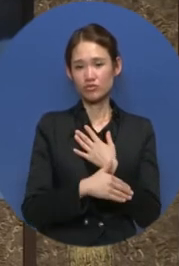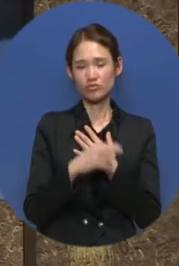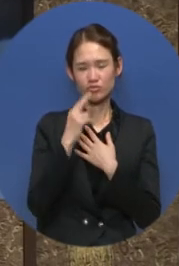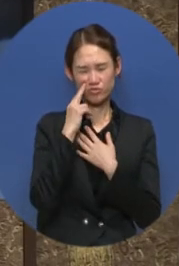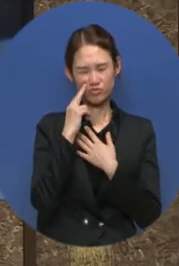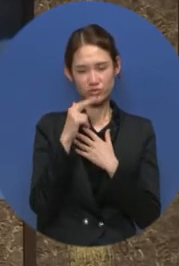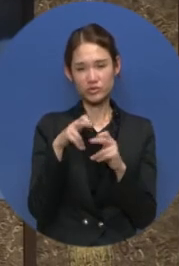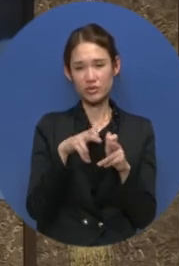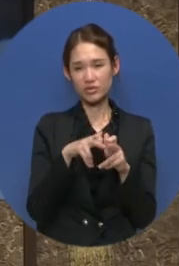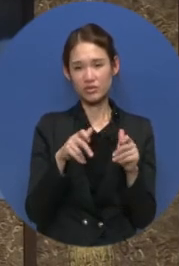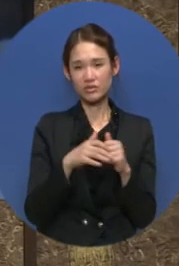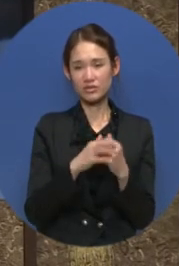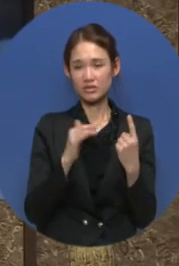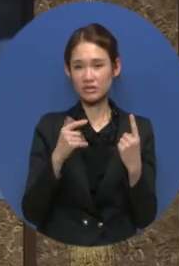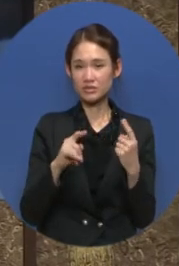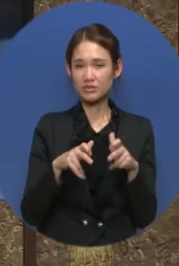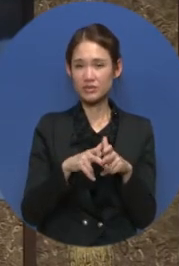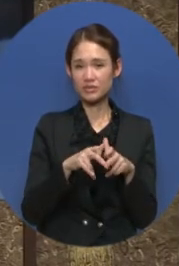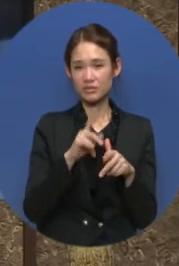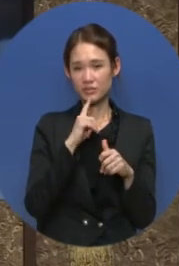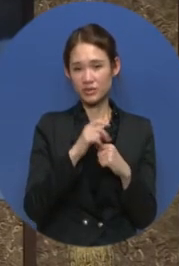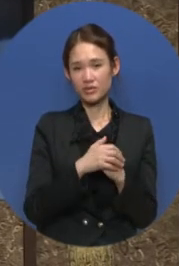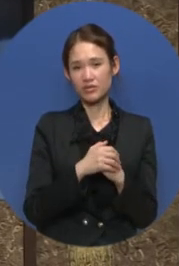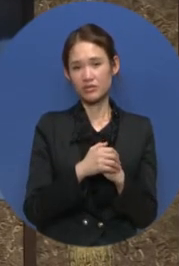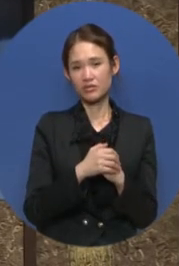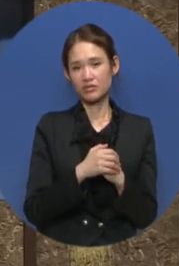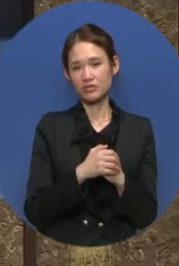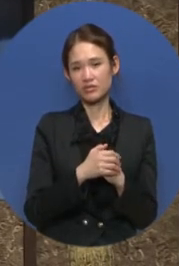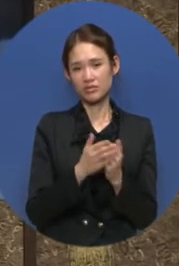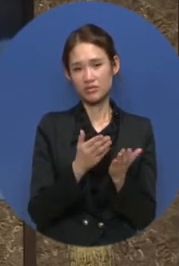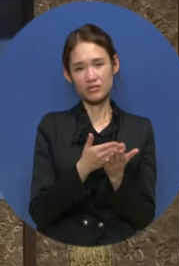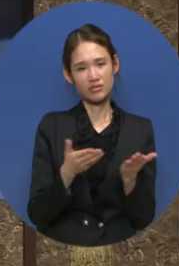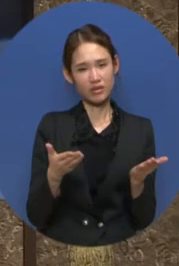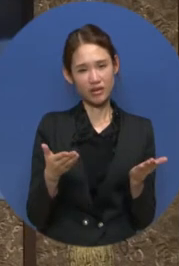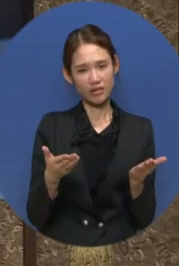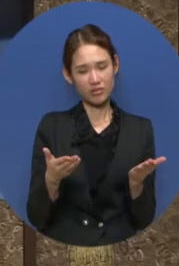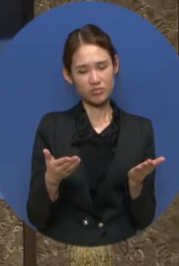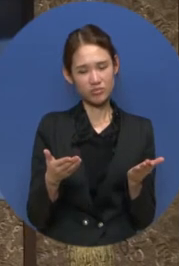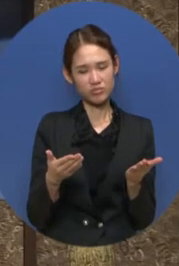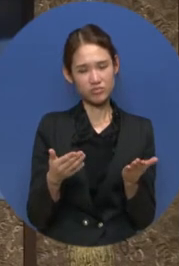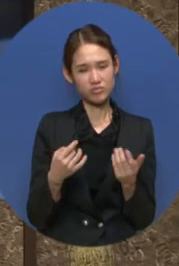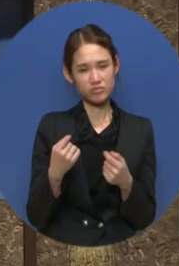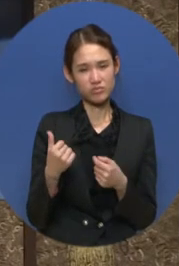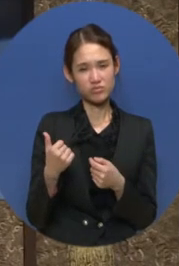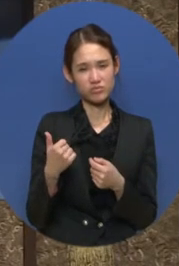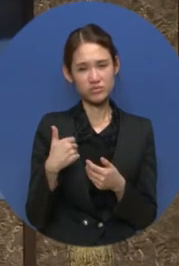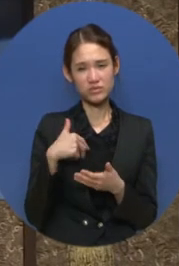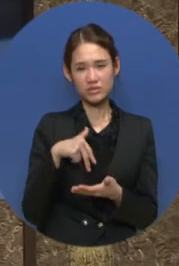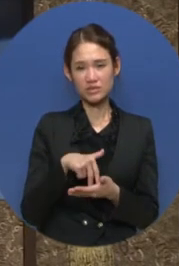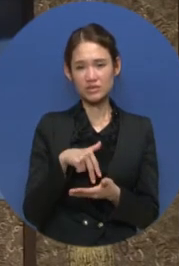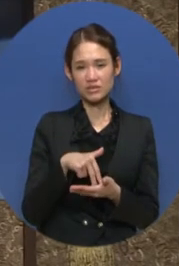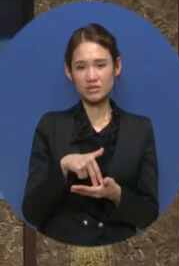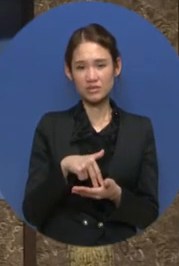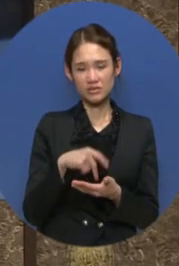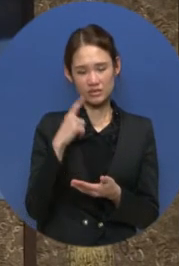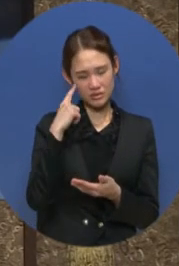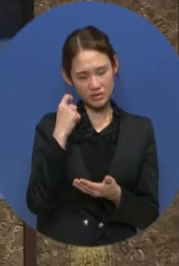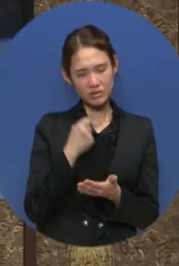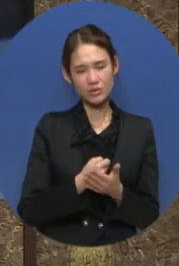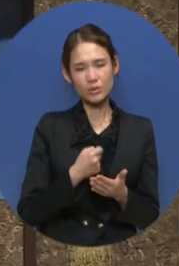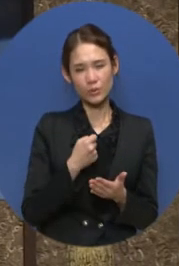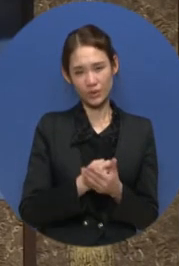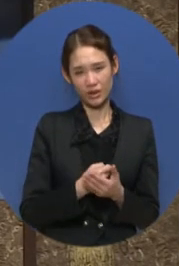뭐 중증장애이다, 뭐 1급장애이다, 2급장애 이렇게 나누는 게 네. 상당히 좀 장애인